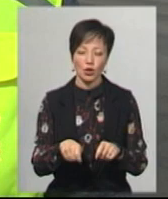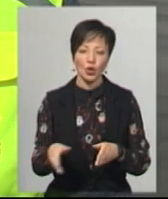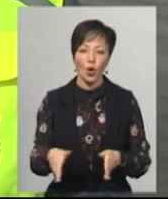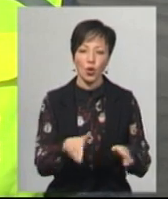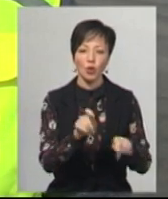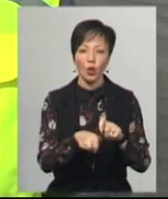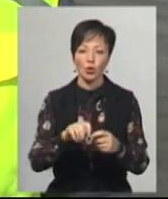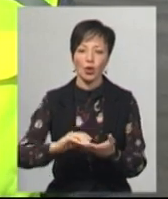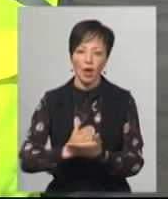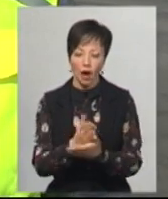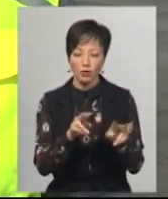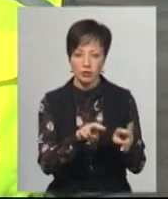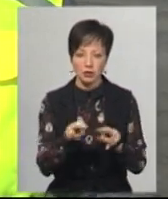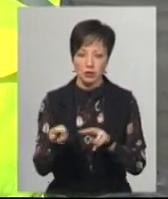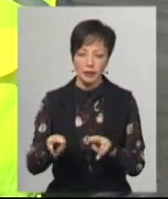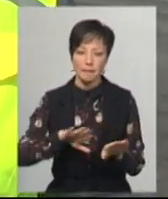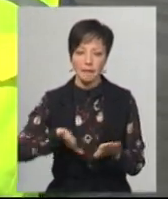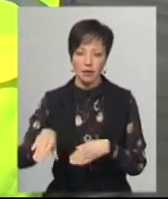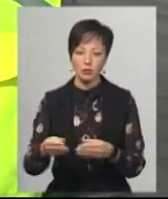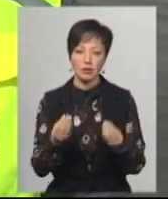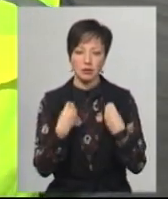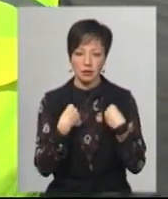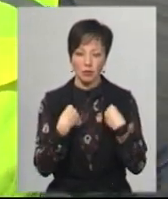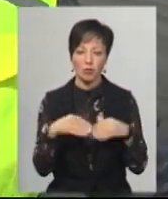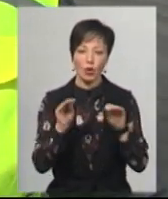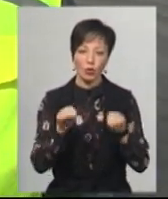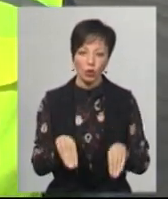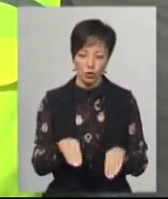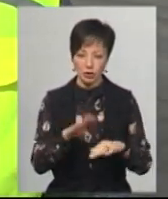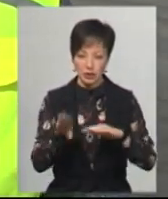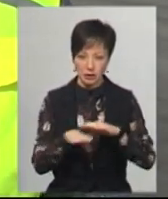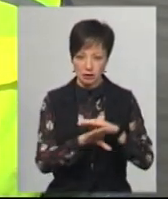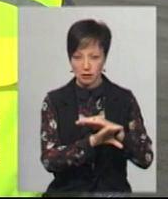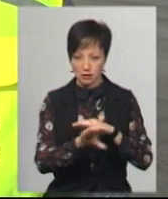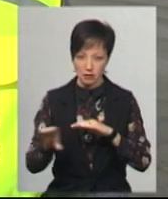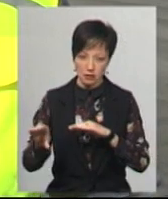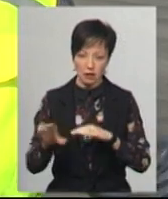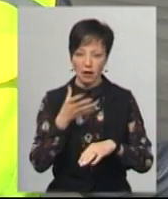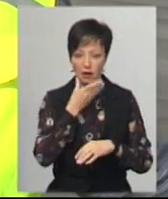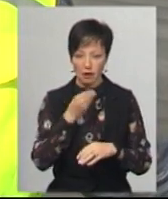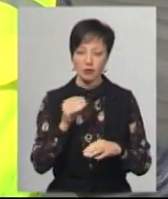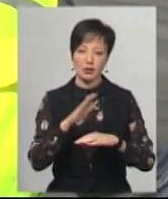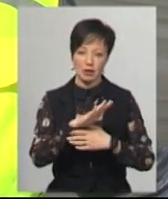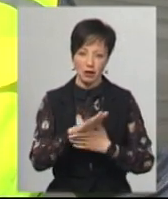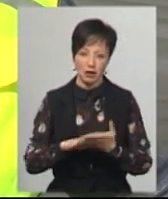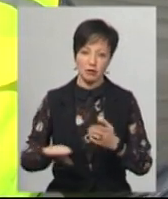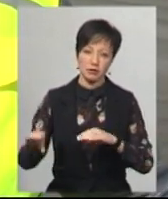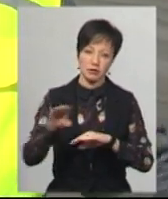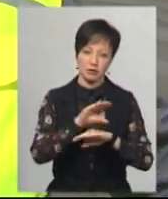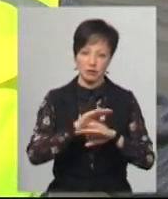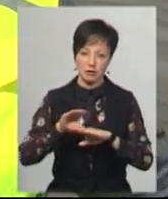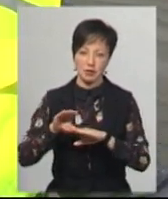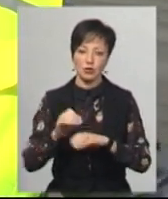якості». І після того, як вони нам видадуть протокол, що знизу все зроблено гарно, ми покладемо верхній